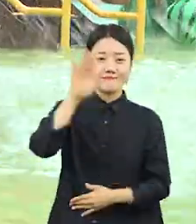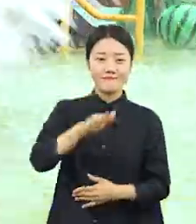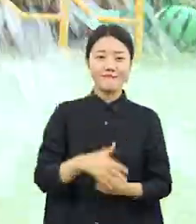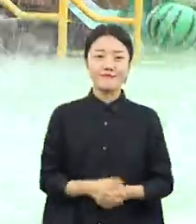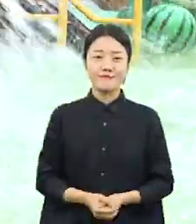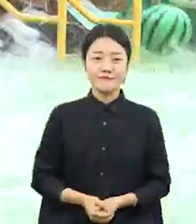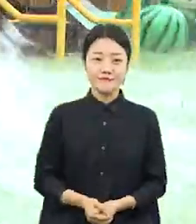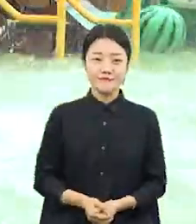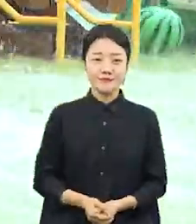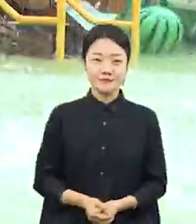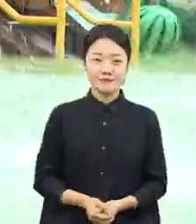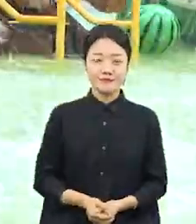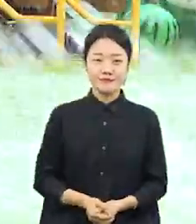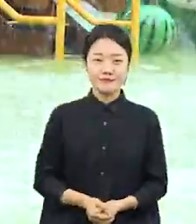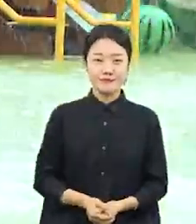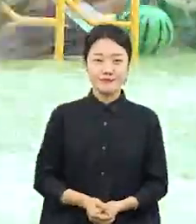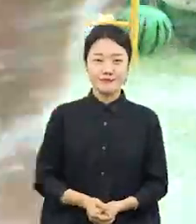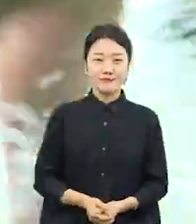떠나요.